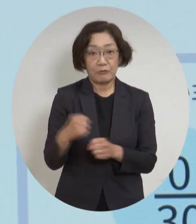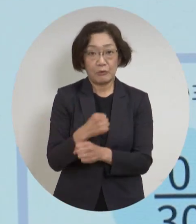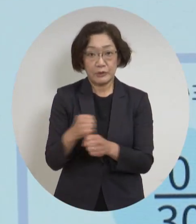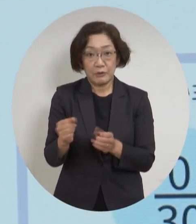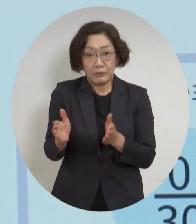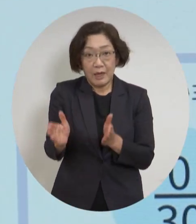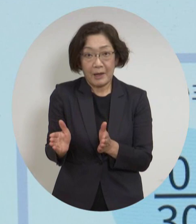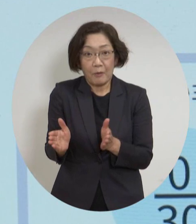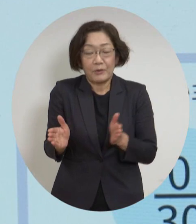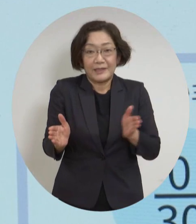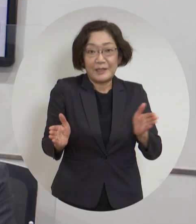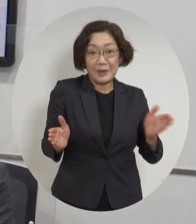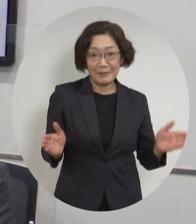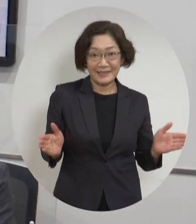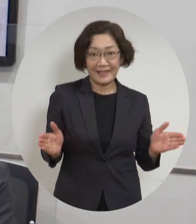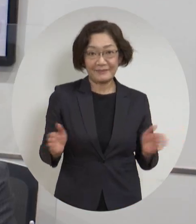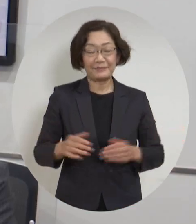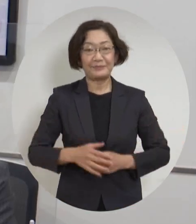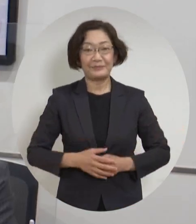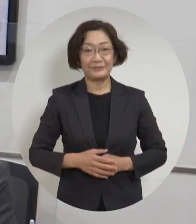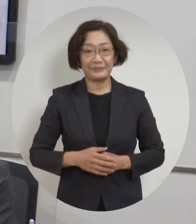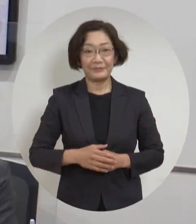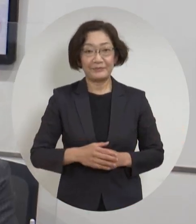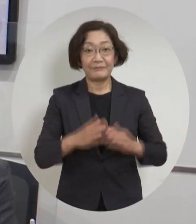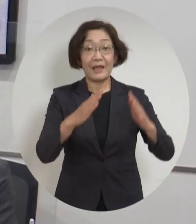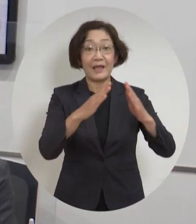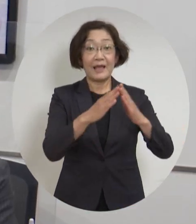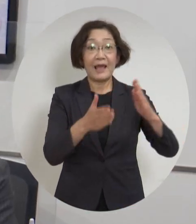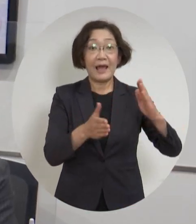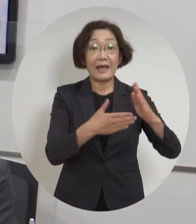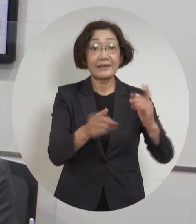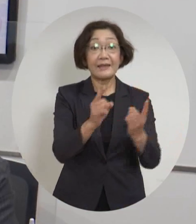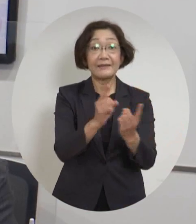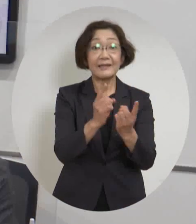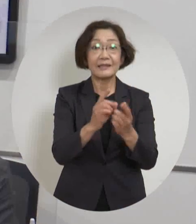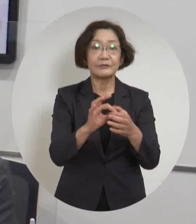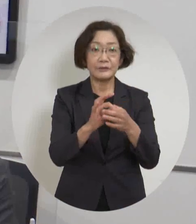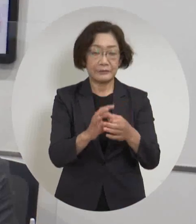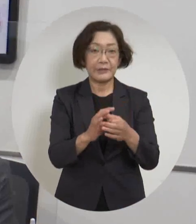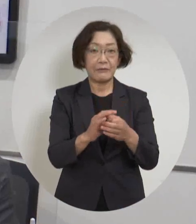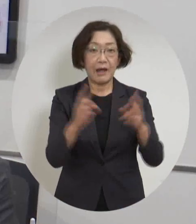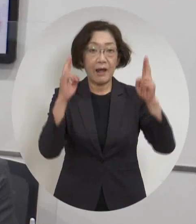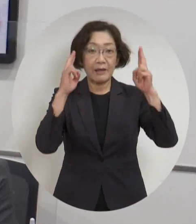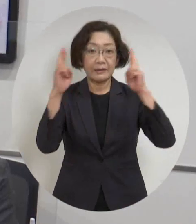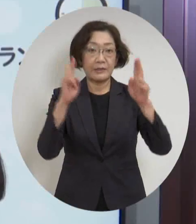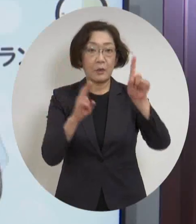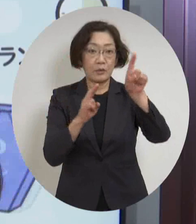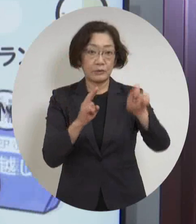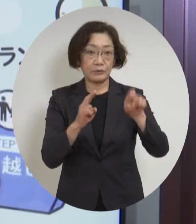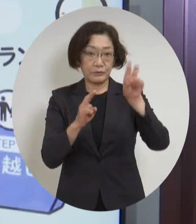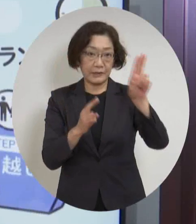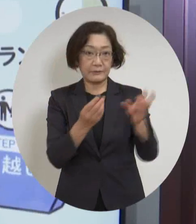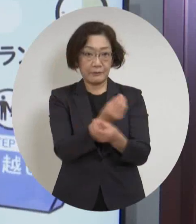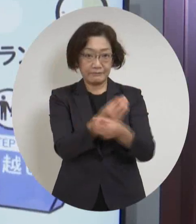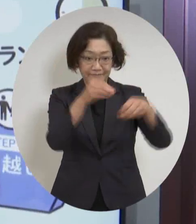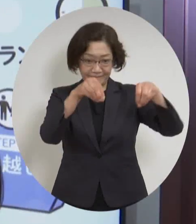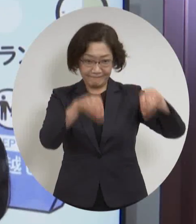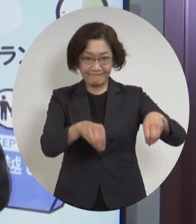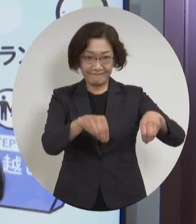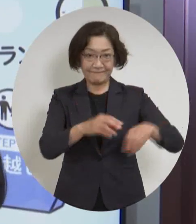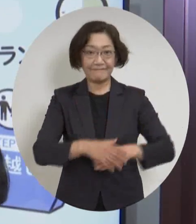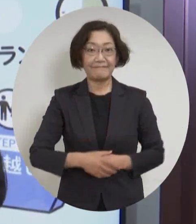みを拡大しています。空き家対策事業では12の民間企業などと協定を締結